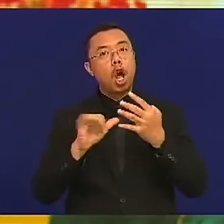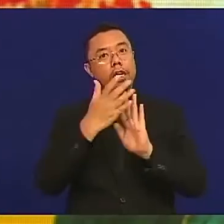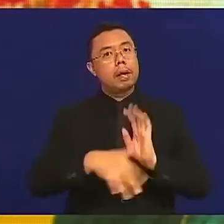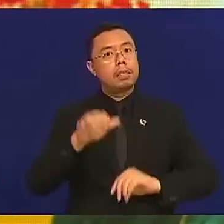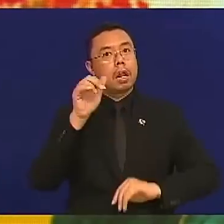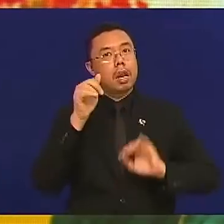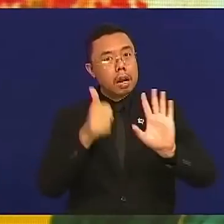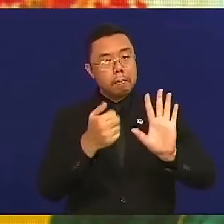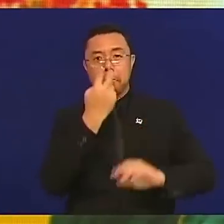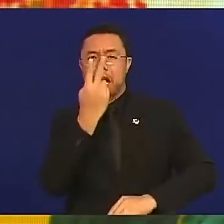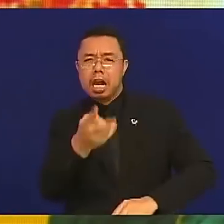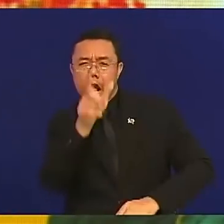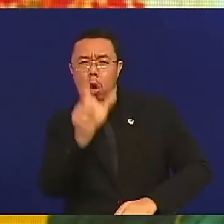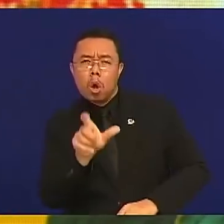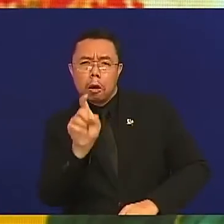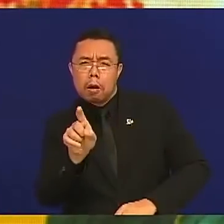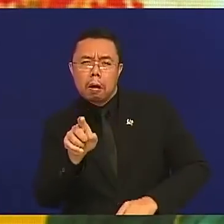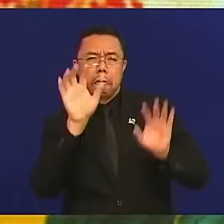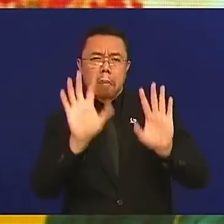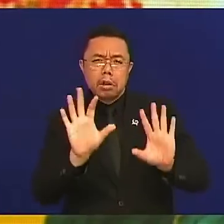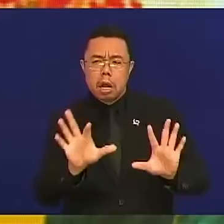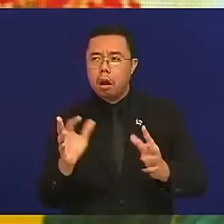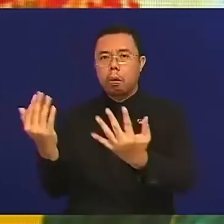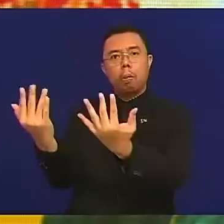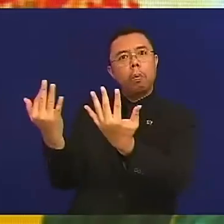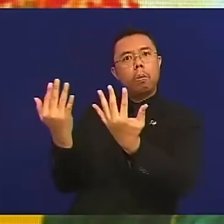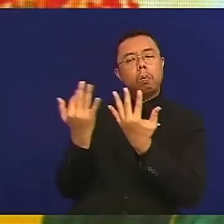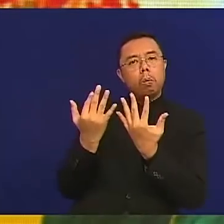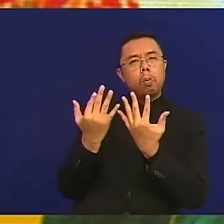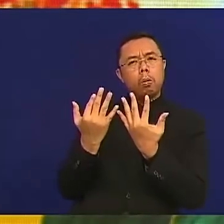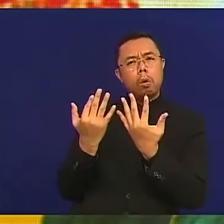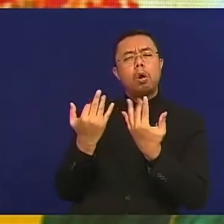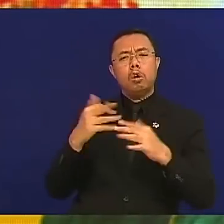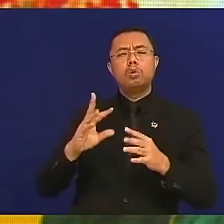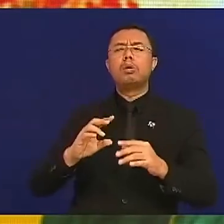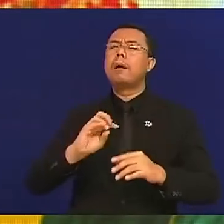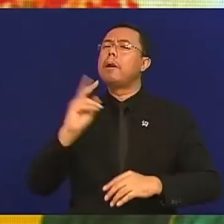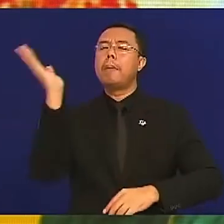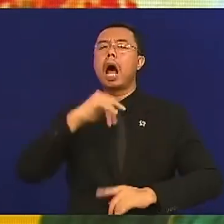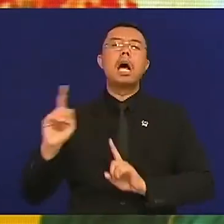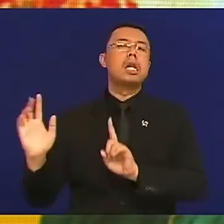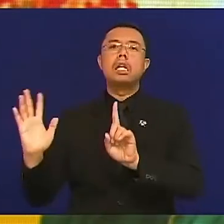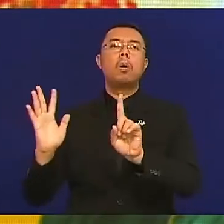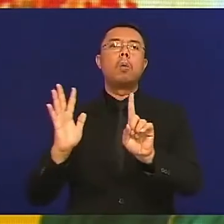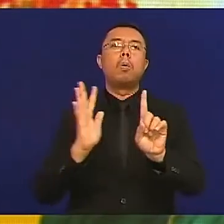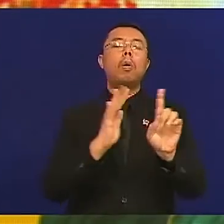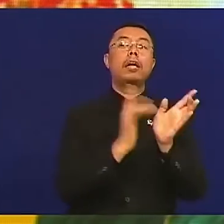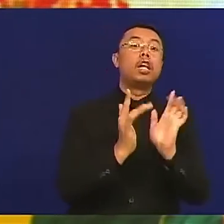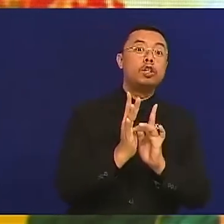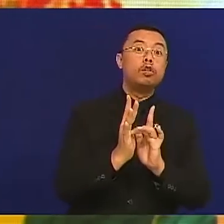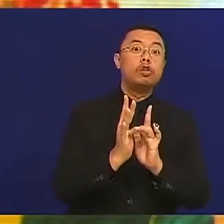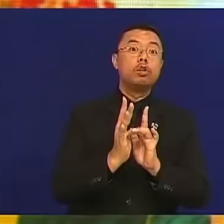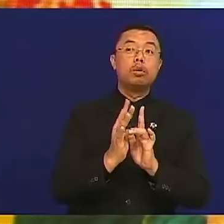ketika melihat orang banyak yang sudah berhari-hari ikut dirinya, lalu